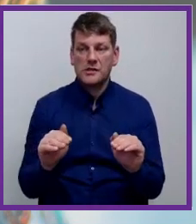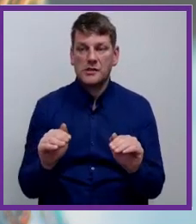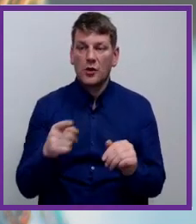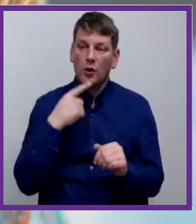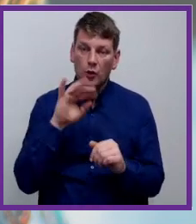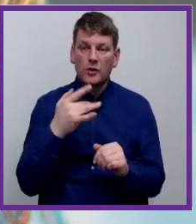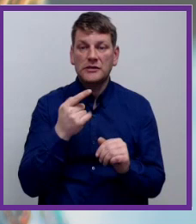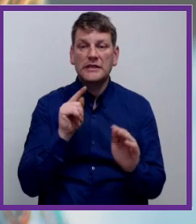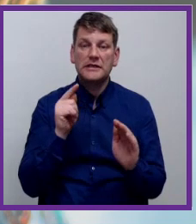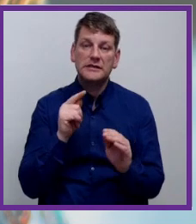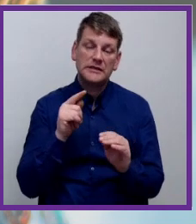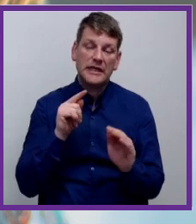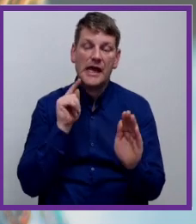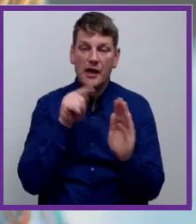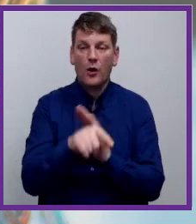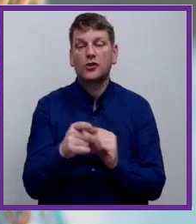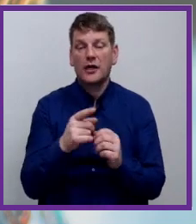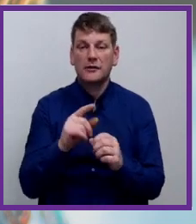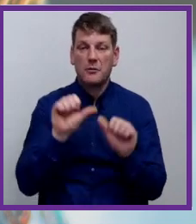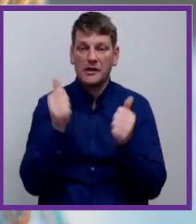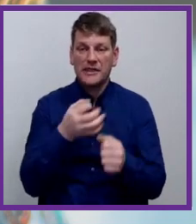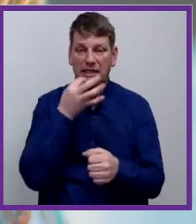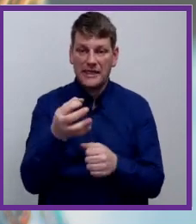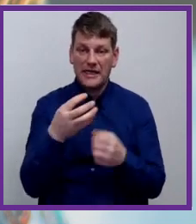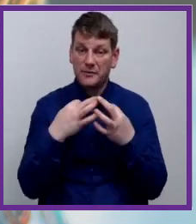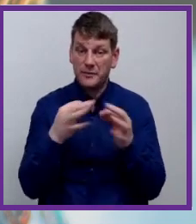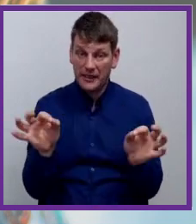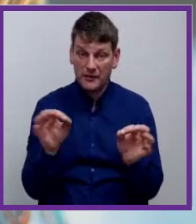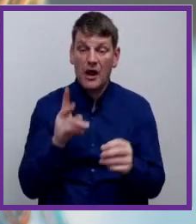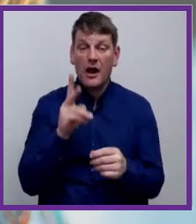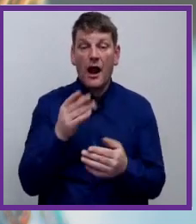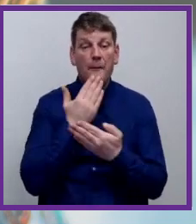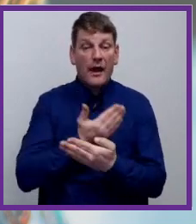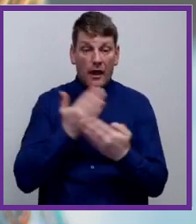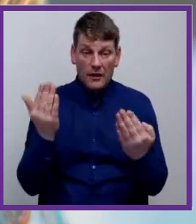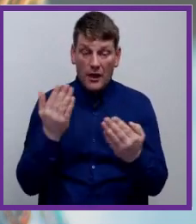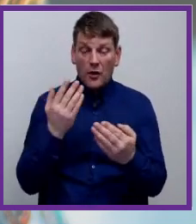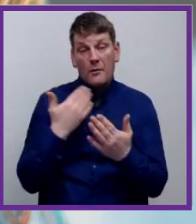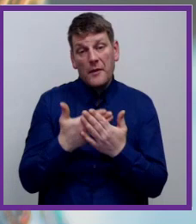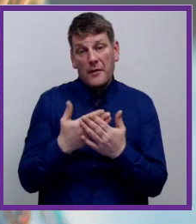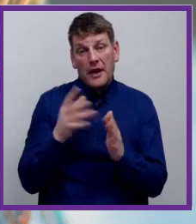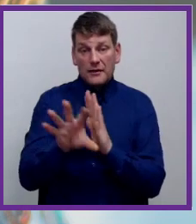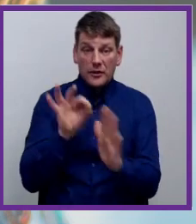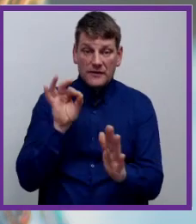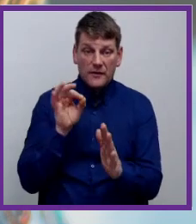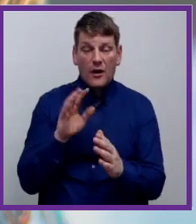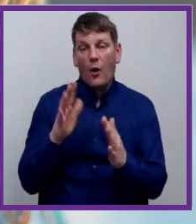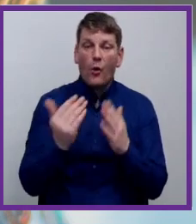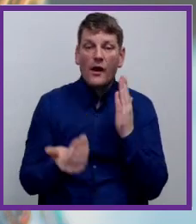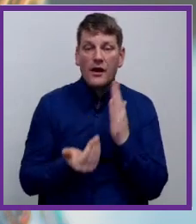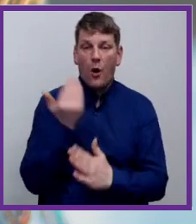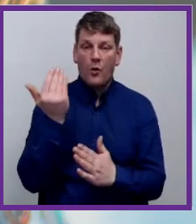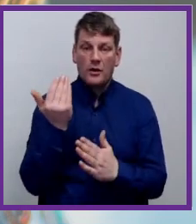pamatot iejaukšanās mākslinieckās izteiksmes brīvībā. Kā pēdējo piemēru izvēlējos arī kaut ko jaunāku